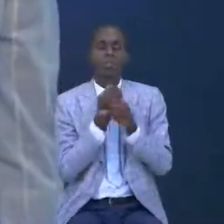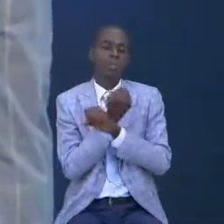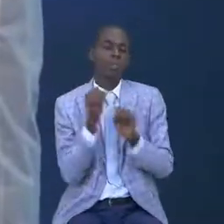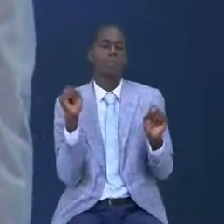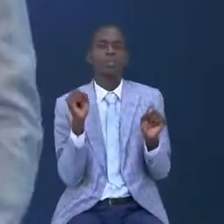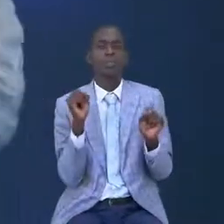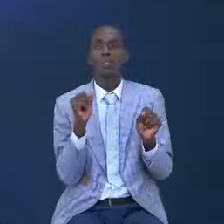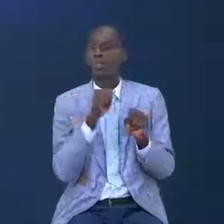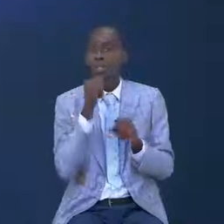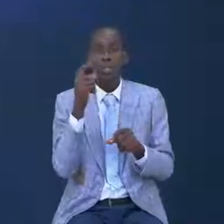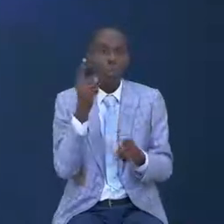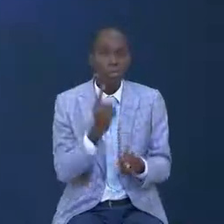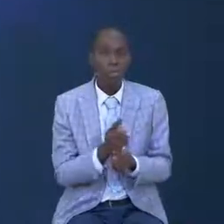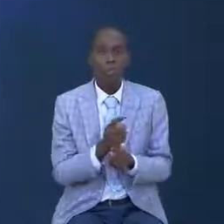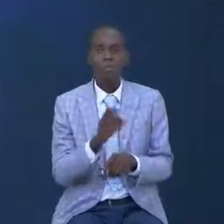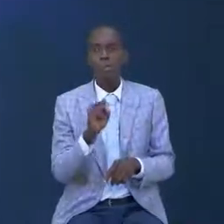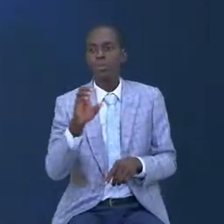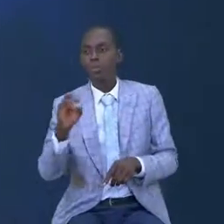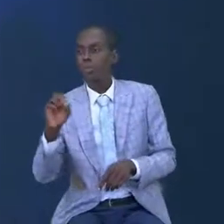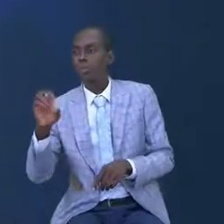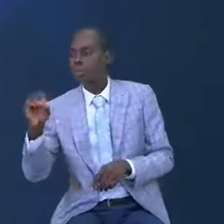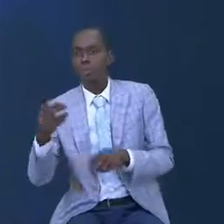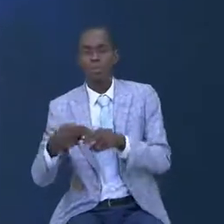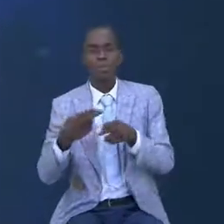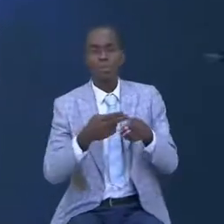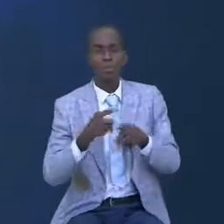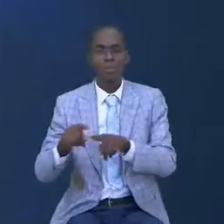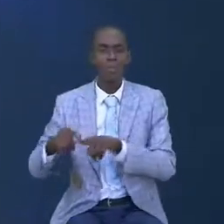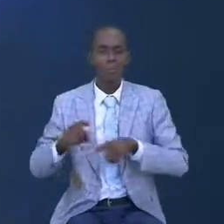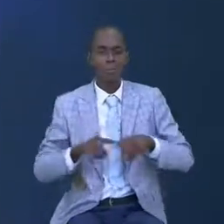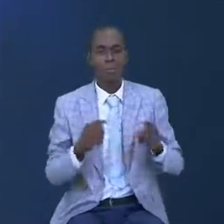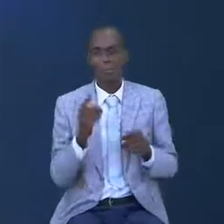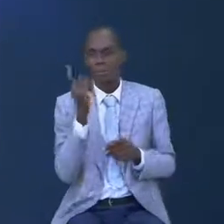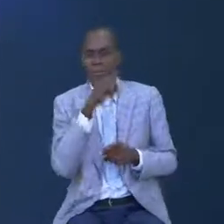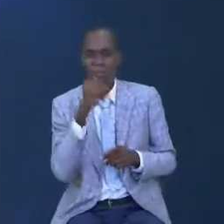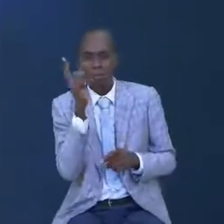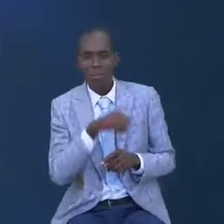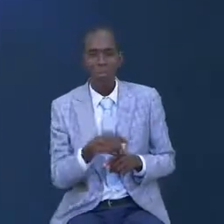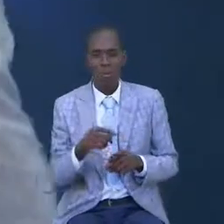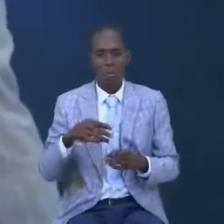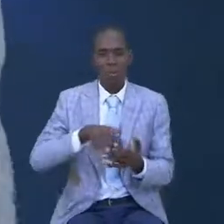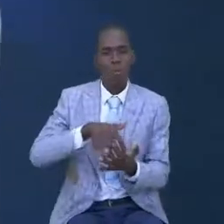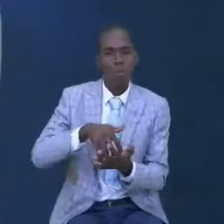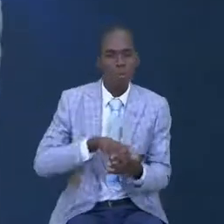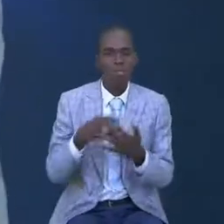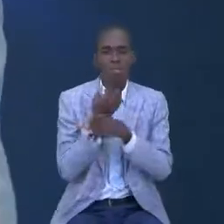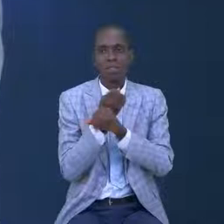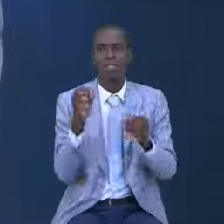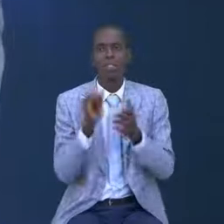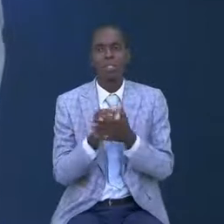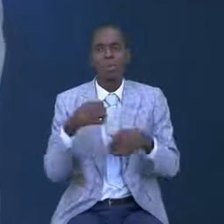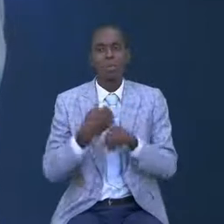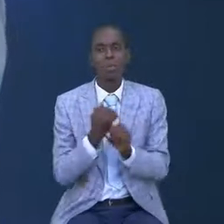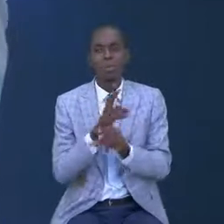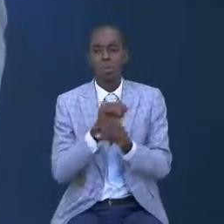votre bouche, le salut qui transforme la vie, pas un simple salut, pas